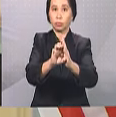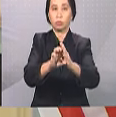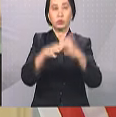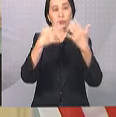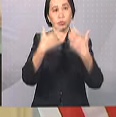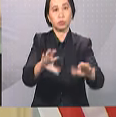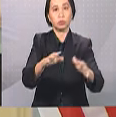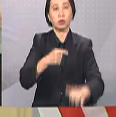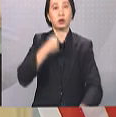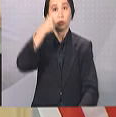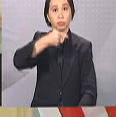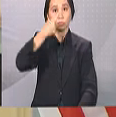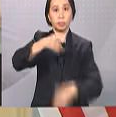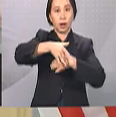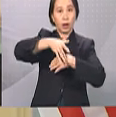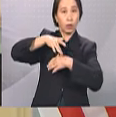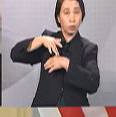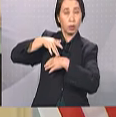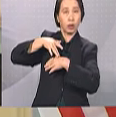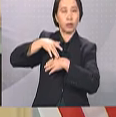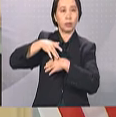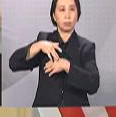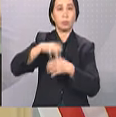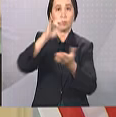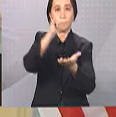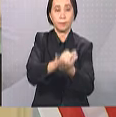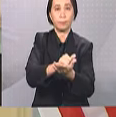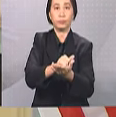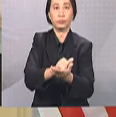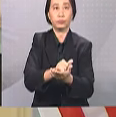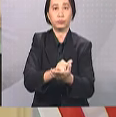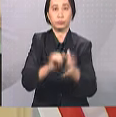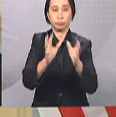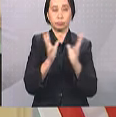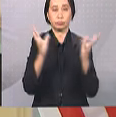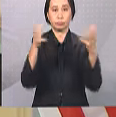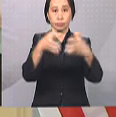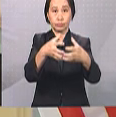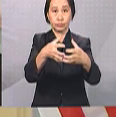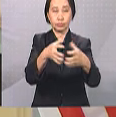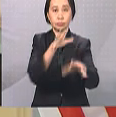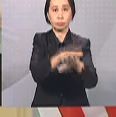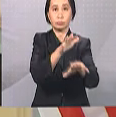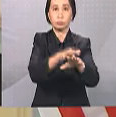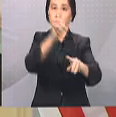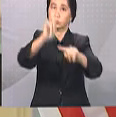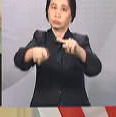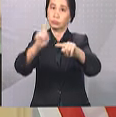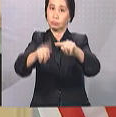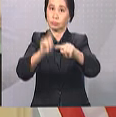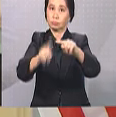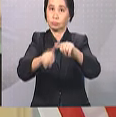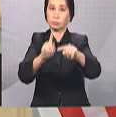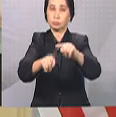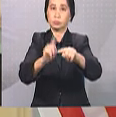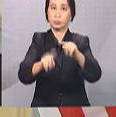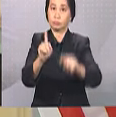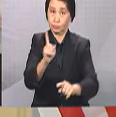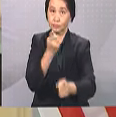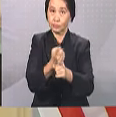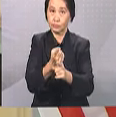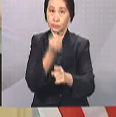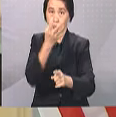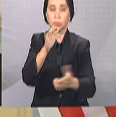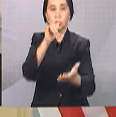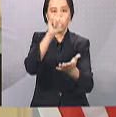pun disebutkan lebih awal lagi bahawa perhimpunan beramai-ramai tidak dibenarkan. Itu